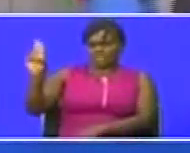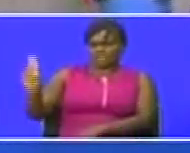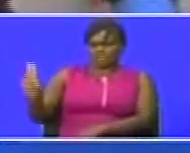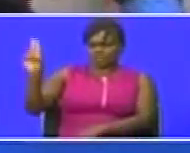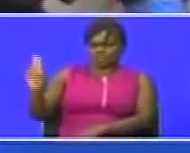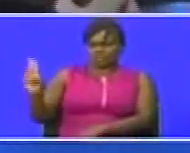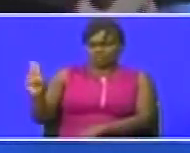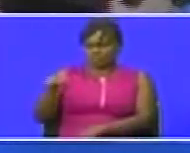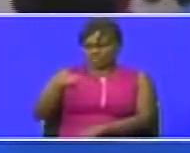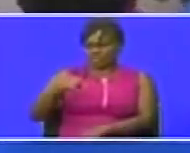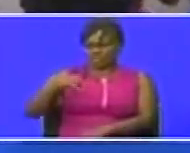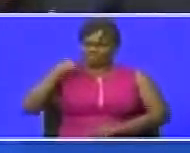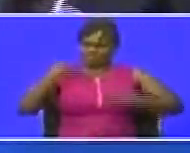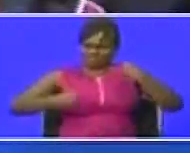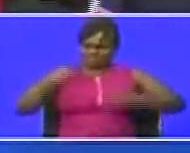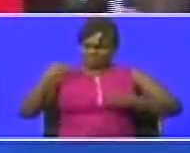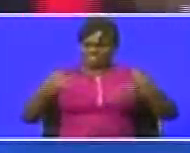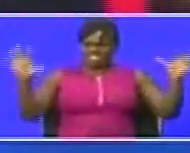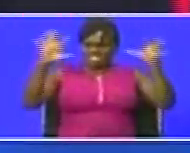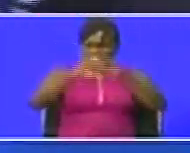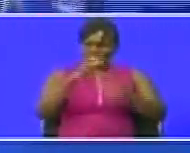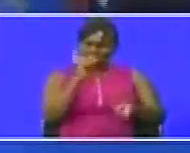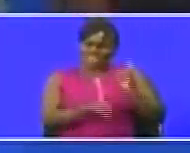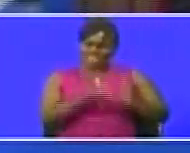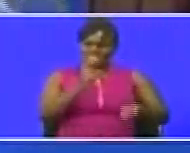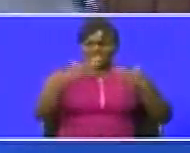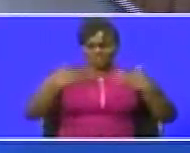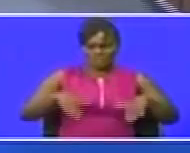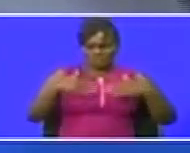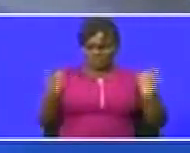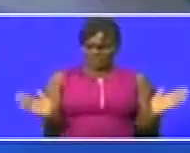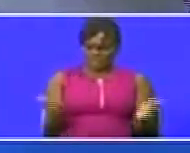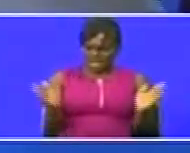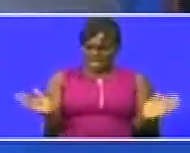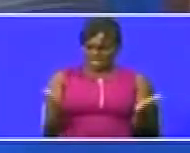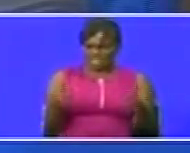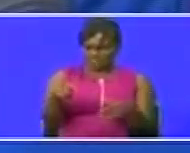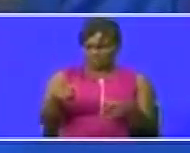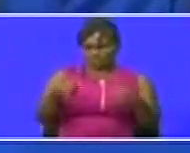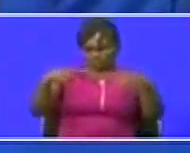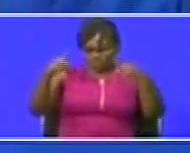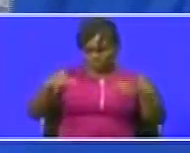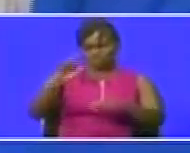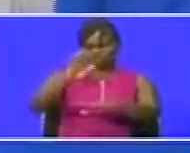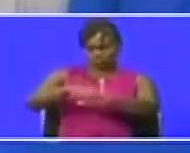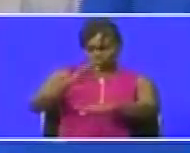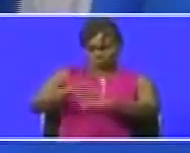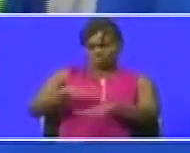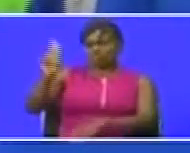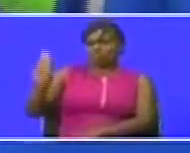alana kuch alua na wanariadha hao na kuah kua kuper bendera ya kenya